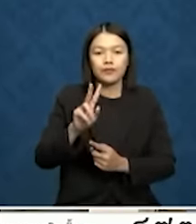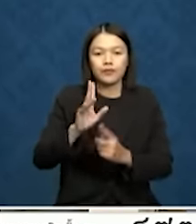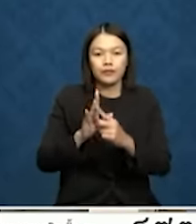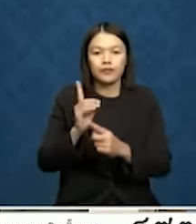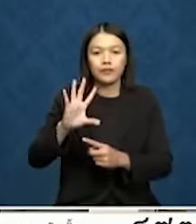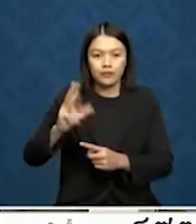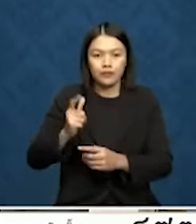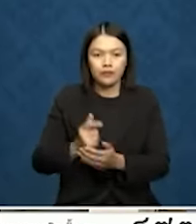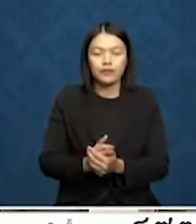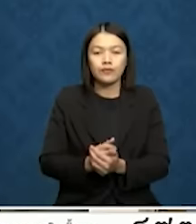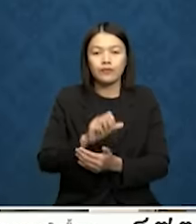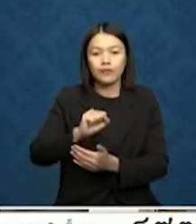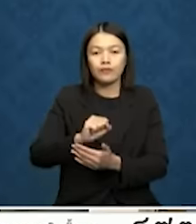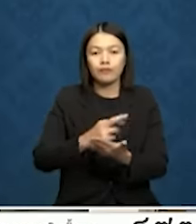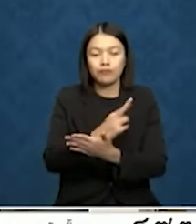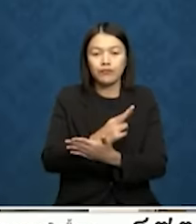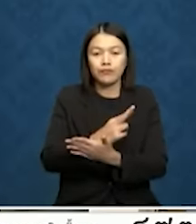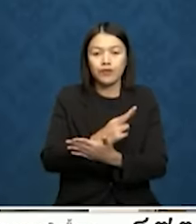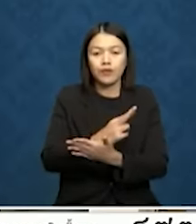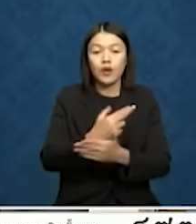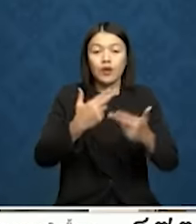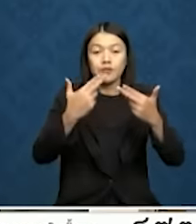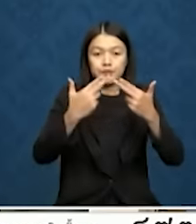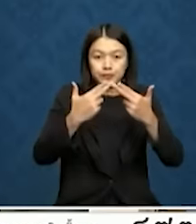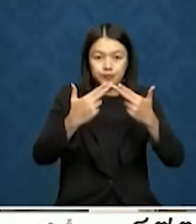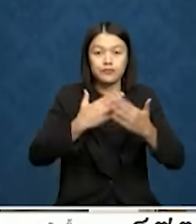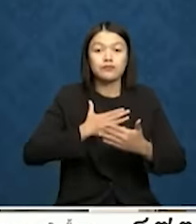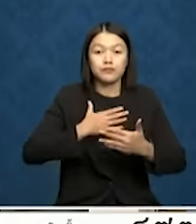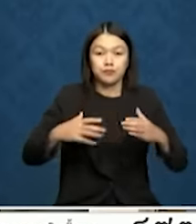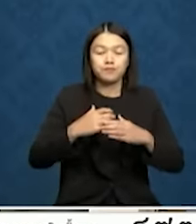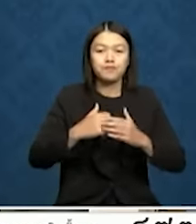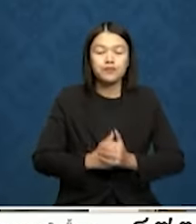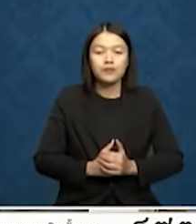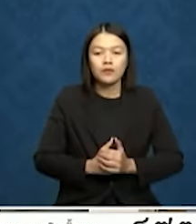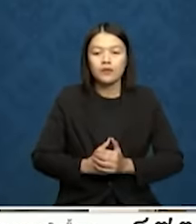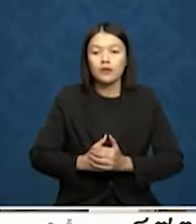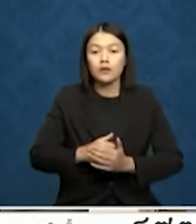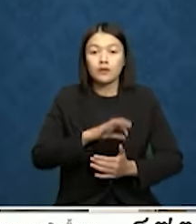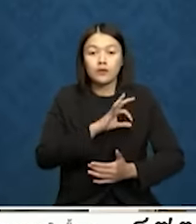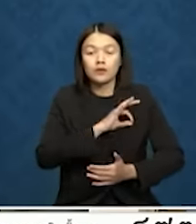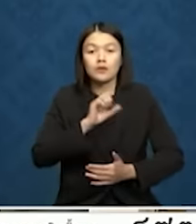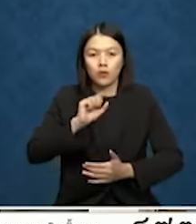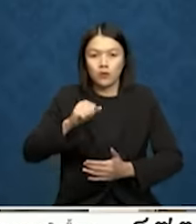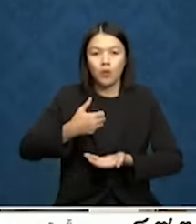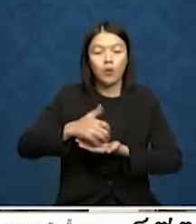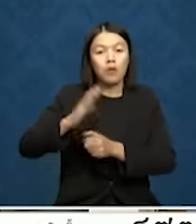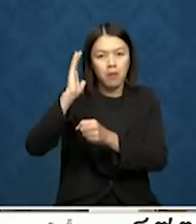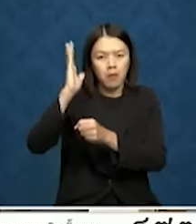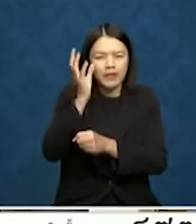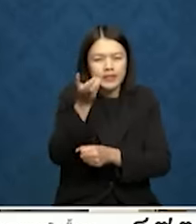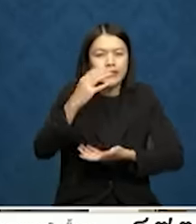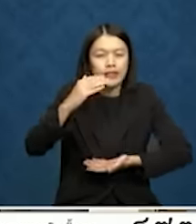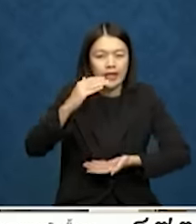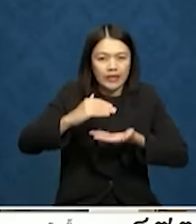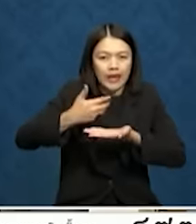ภาผู้แทนราษฎรจังหวัดราชบุรีพรรครวมไทยสร้างชาติท่านประธานครับระหว่างที่รอเพื่อนสมาชิกเข้ามาในห้องประชุมสิ่งที่ผมจะอภิปรายกับท่านประธานสั้นๆนะ